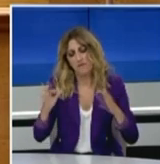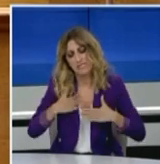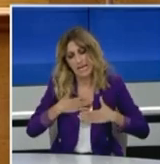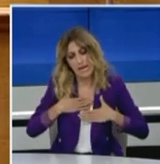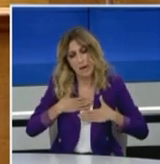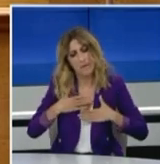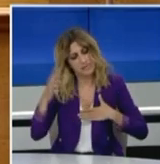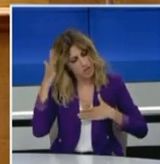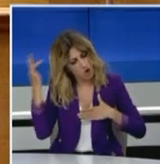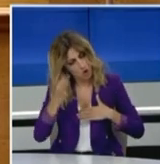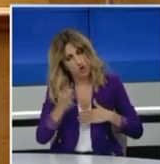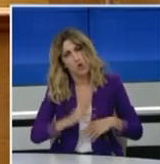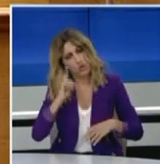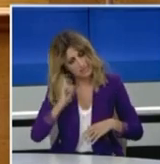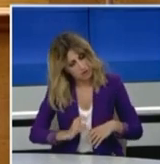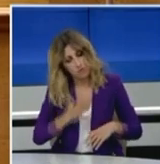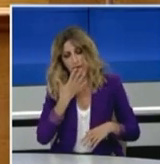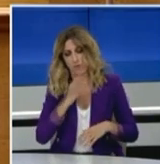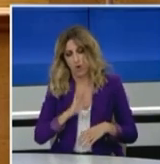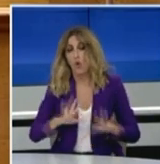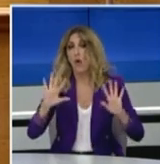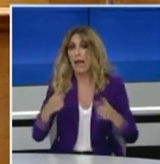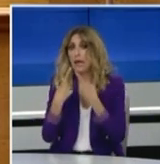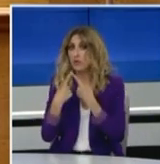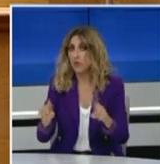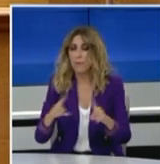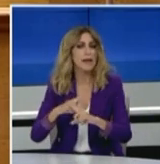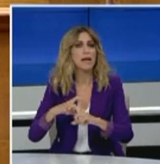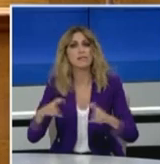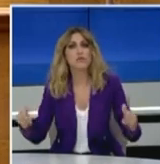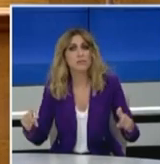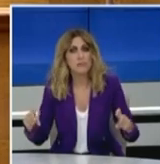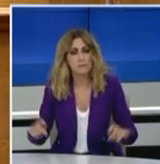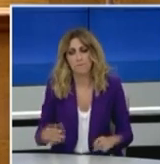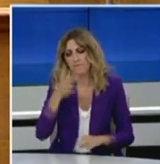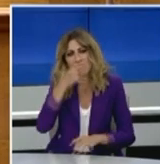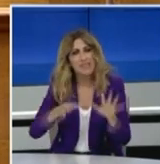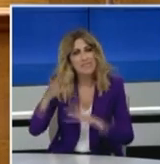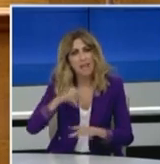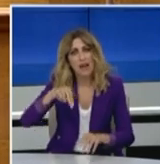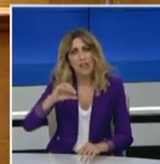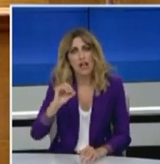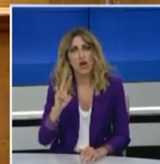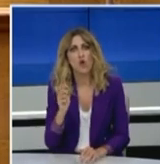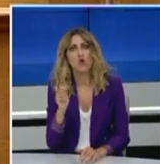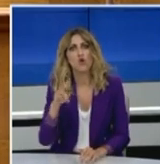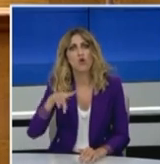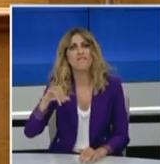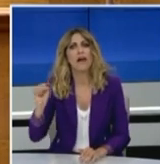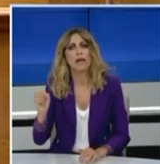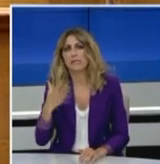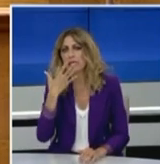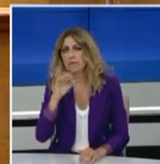λογικό και εξηγήσιμο. Ενώ οι 2 εκδοχές του σκανδάλου Νοβάρτης εμφανίζονται ως μεταξύ